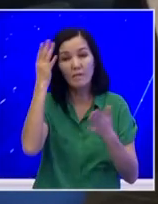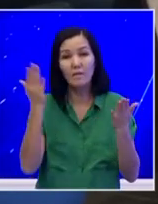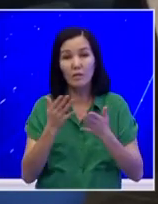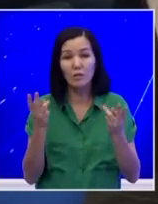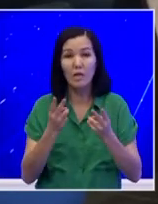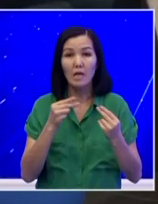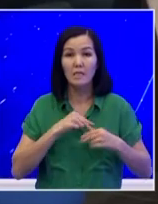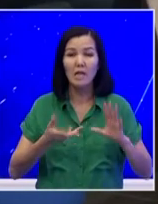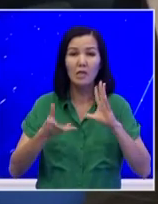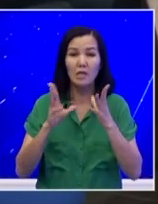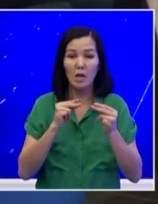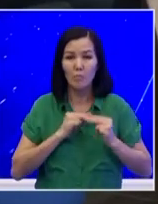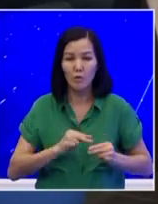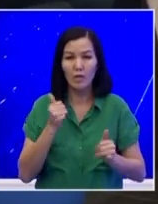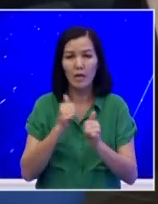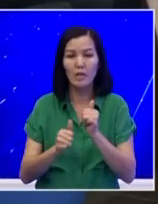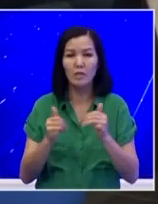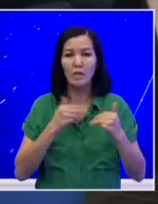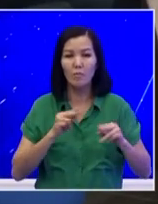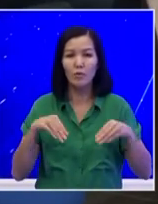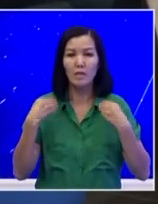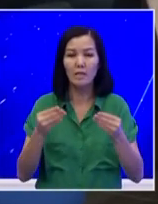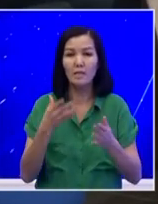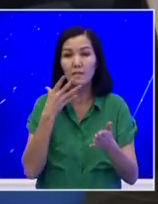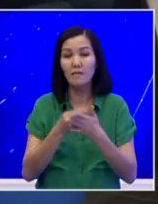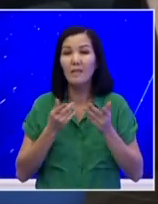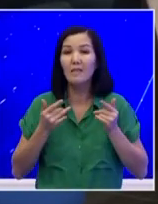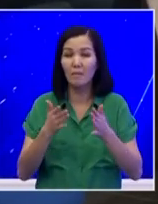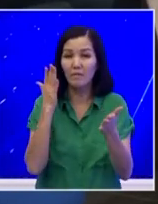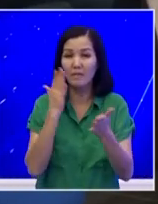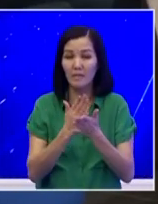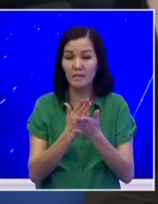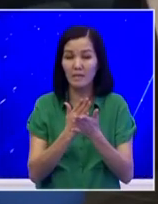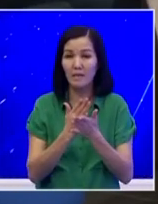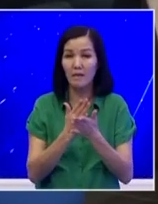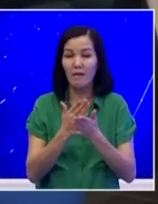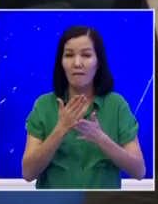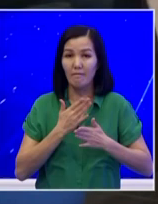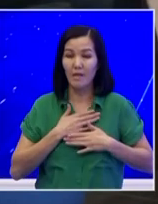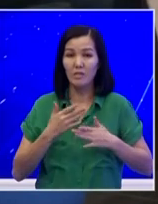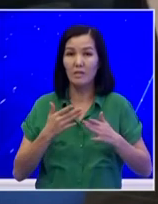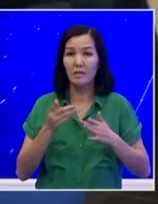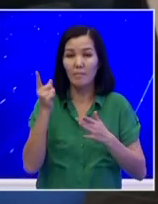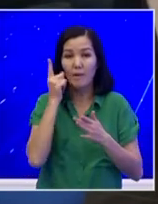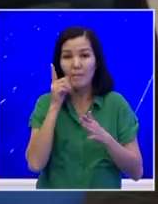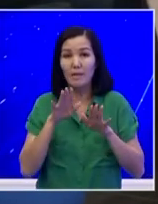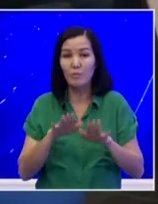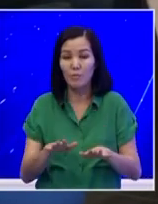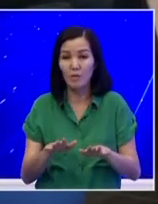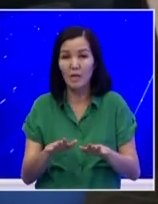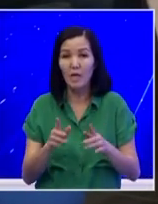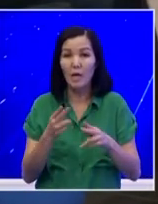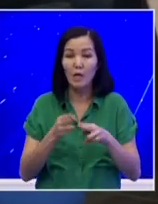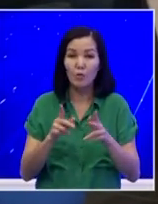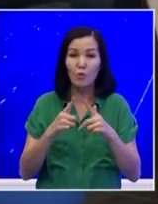стаж работы. Каждый работодатель выдвигает же свои требования, исходя из него наши мобильные рекрутские пункты, которые созданы